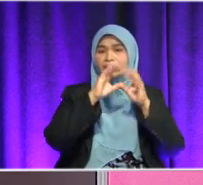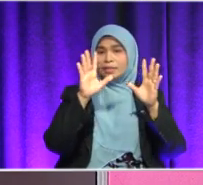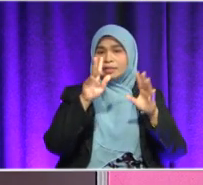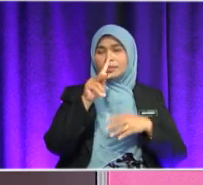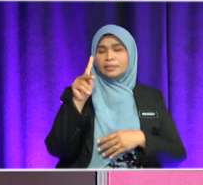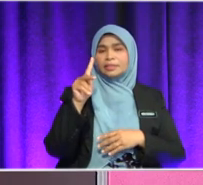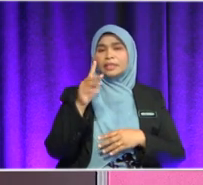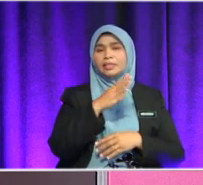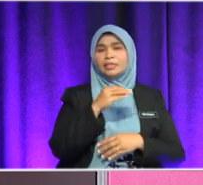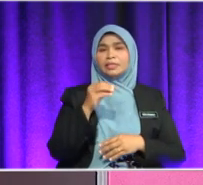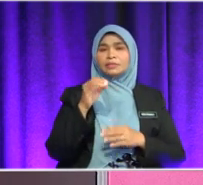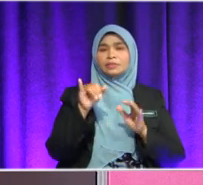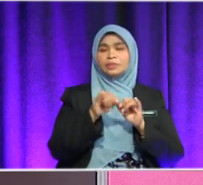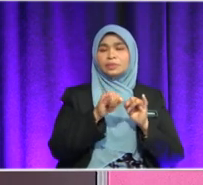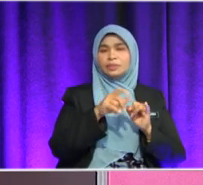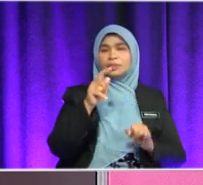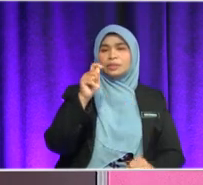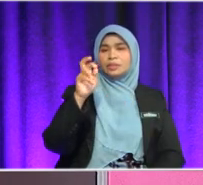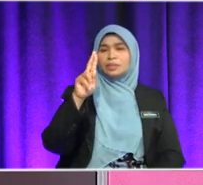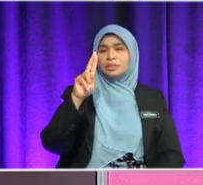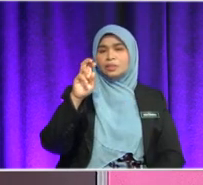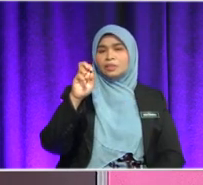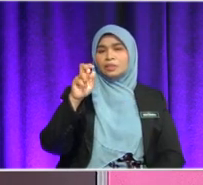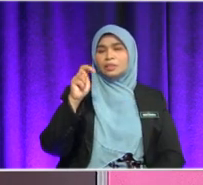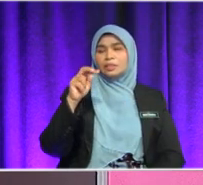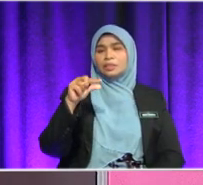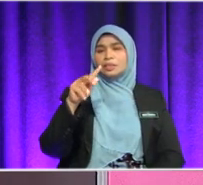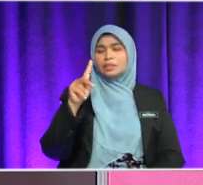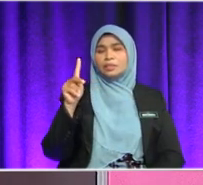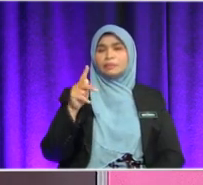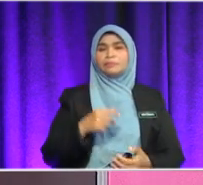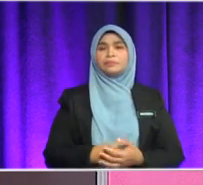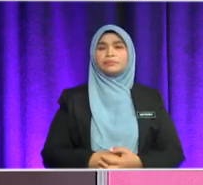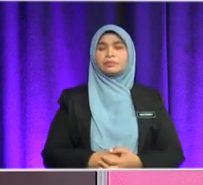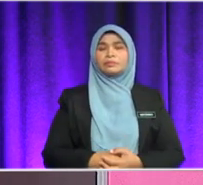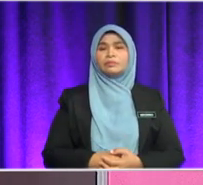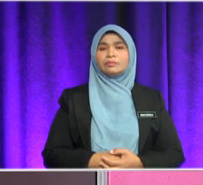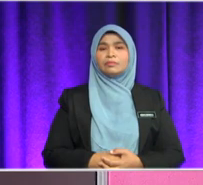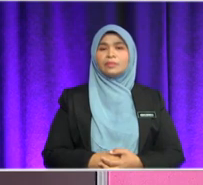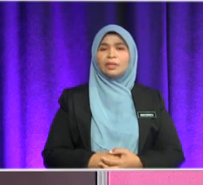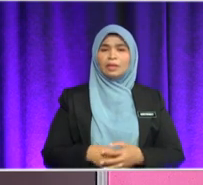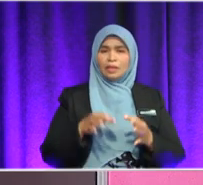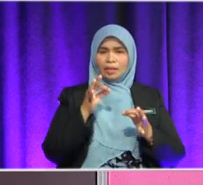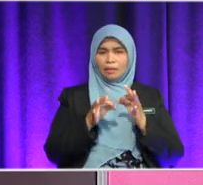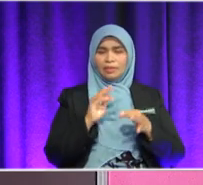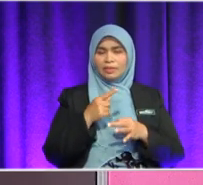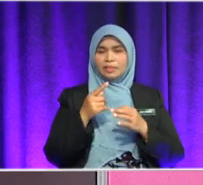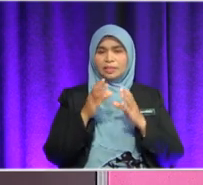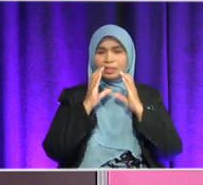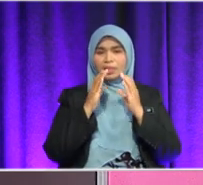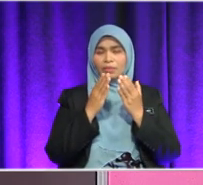menjawab soal-soalan berikut ya Selain itu kita doa doa antaranya kalau ketika kita doa